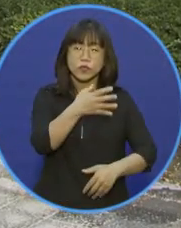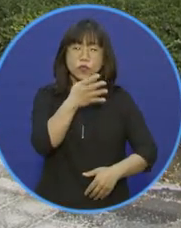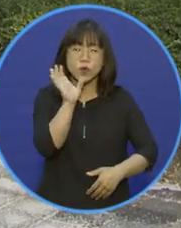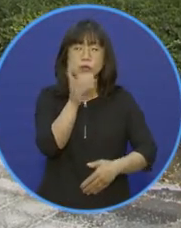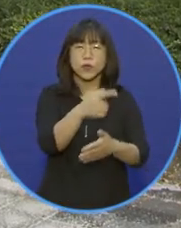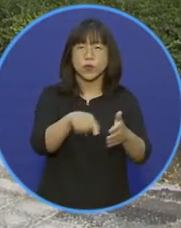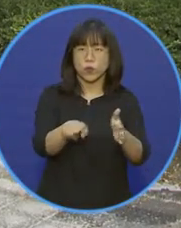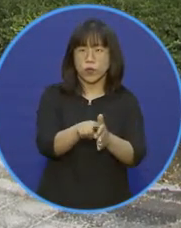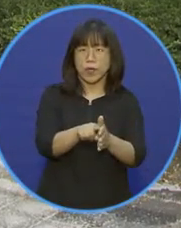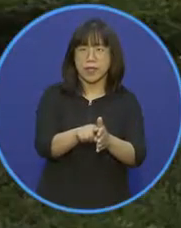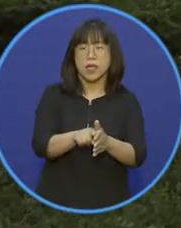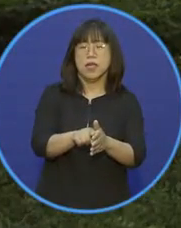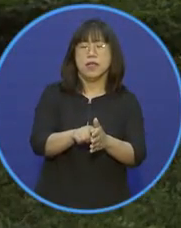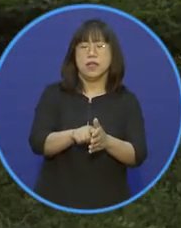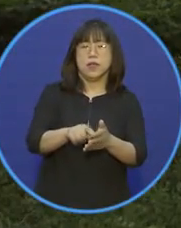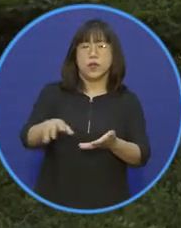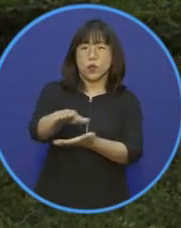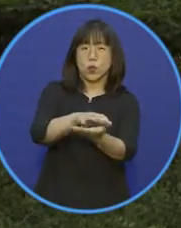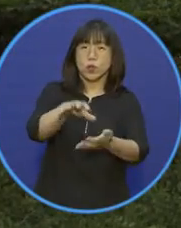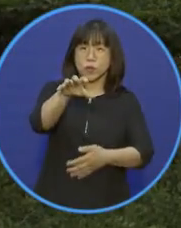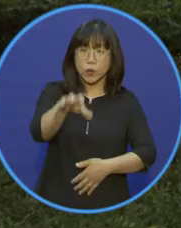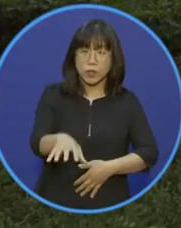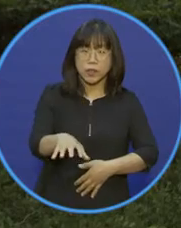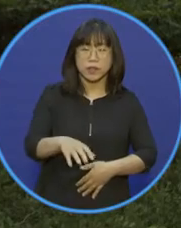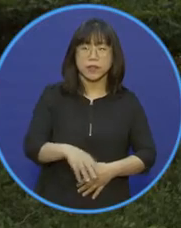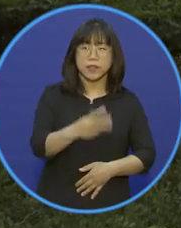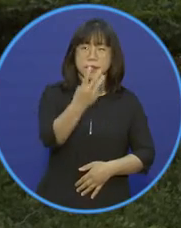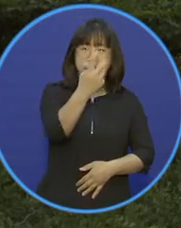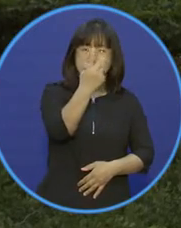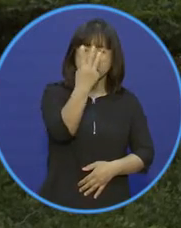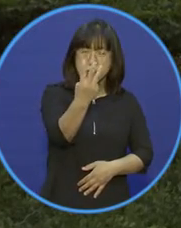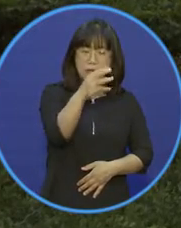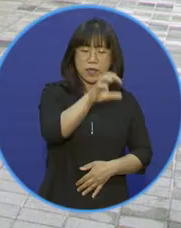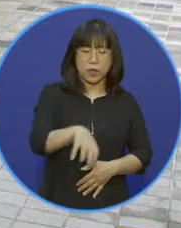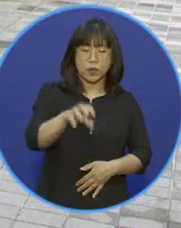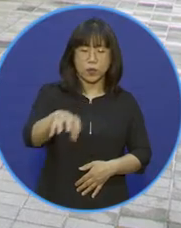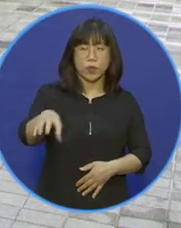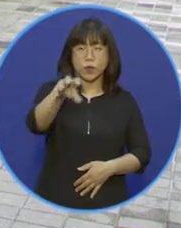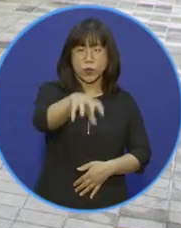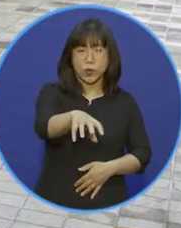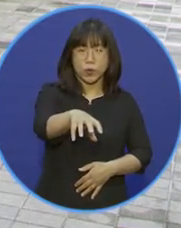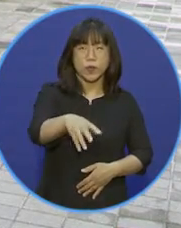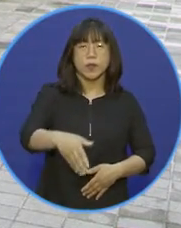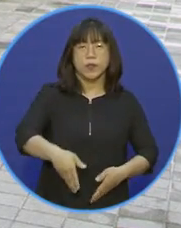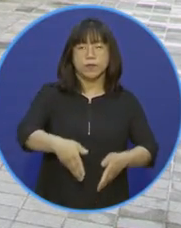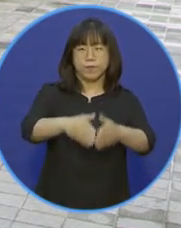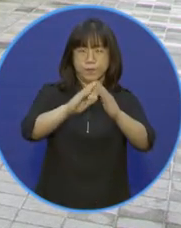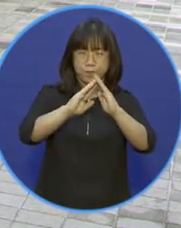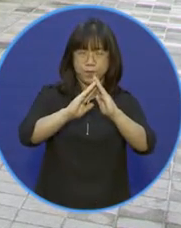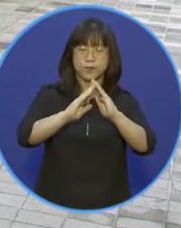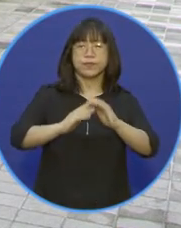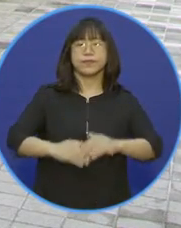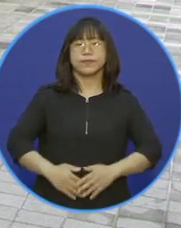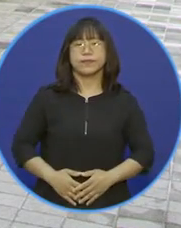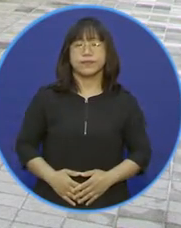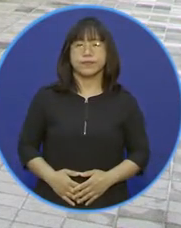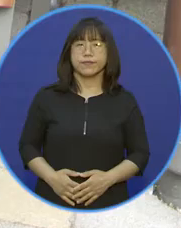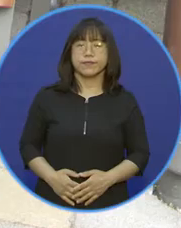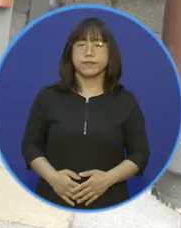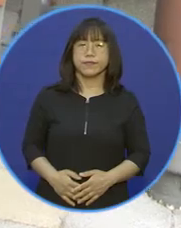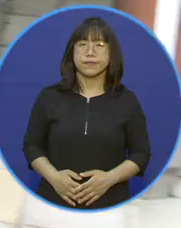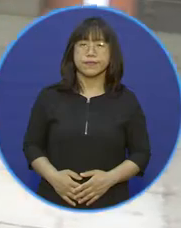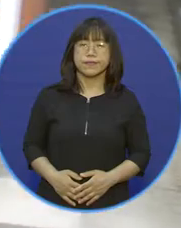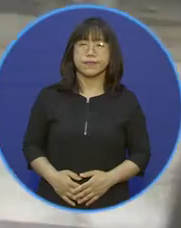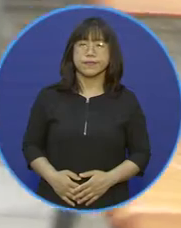강서구는 어르신들을 위한 여가 활동 공간인 놀이터를 등촌 근린공원, 선앙당 근린공원, 배다리 어린이공원 등